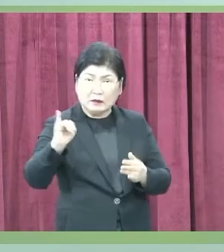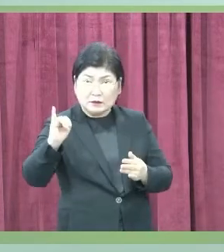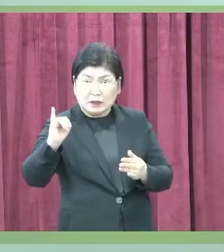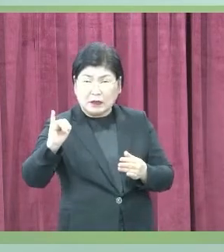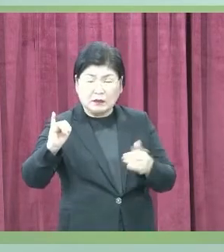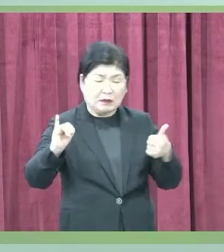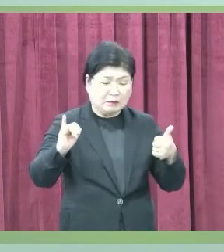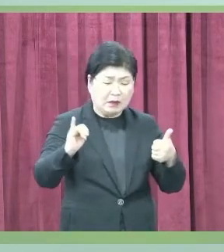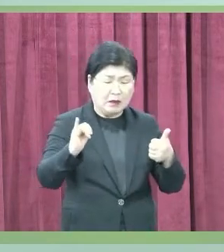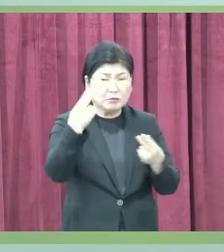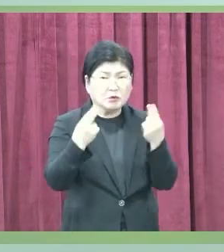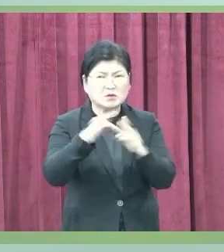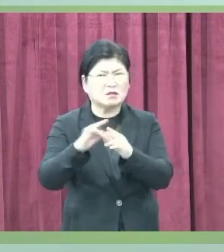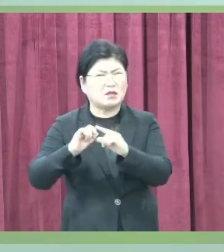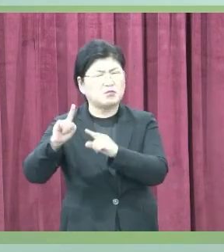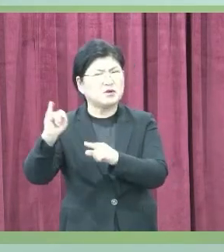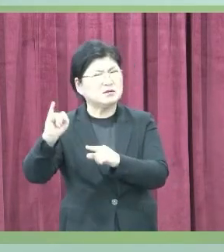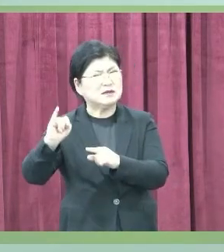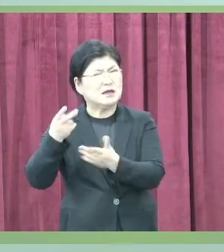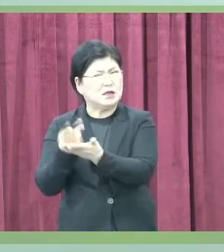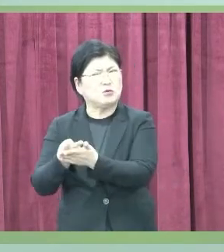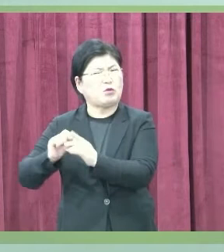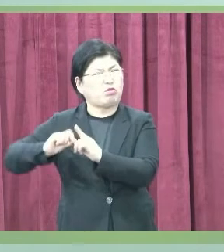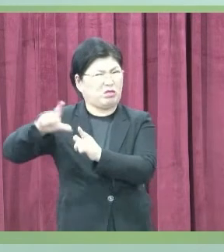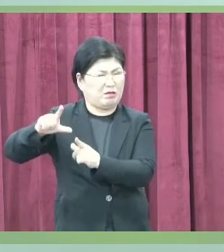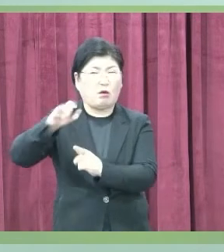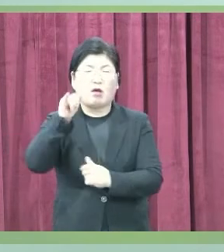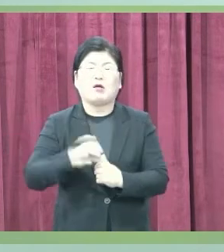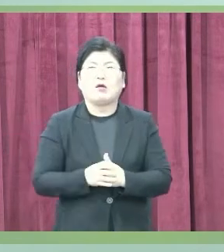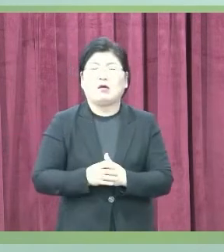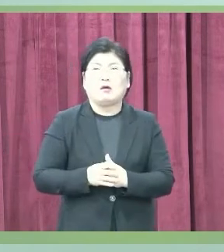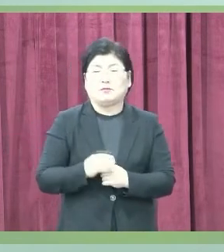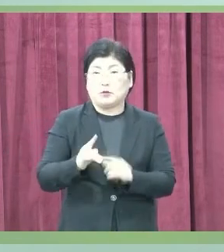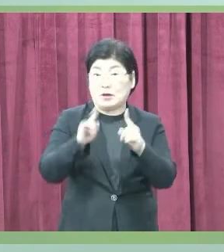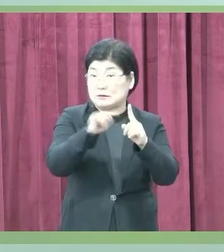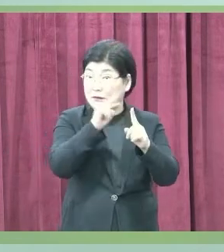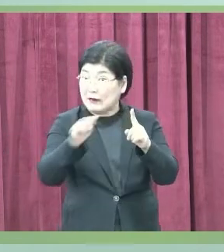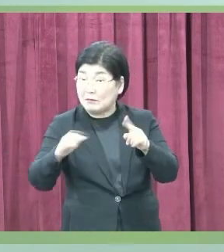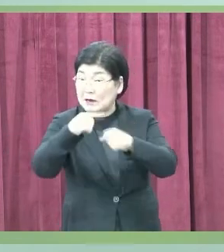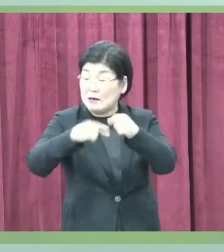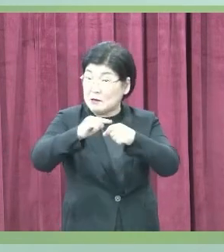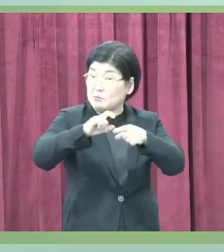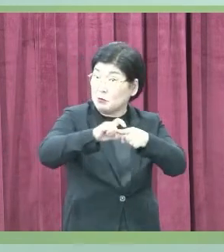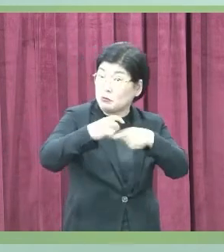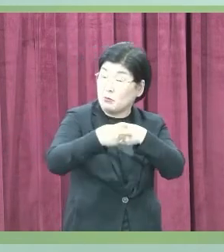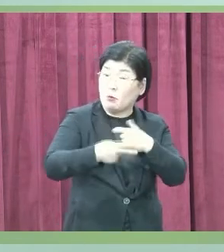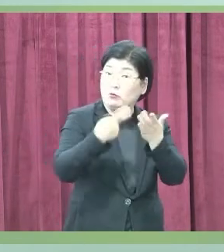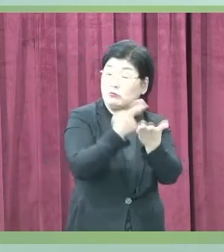여자분이 남자보다 더 입원을 더 많이 하시고요. 그 다음에 1인당 연평균 입원 일수도